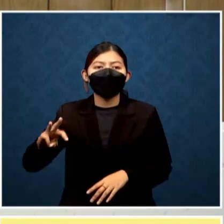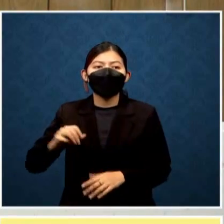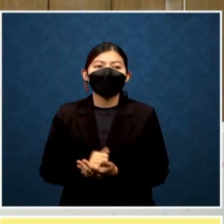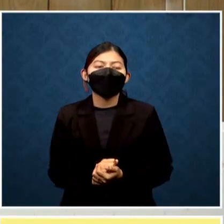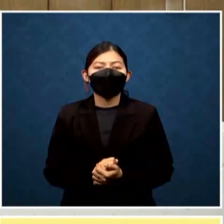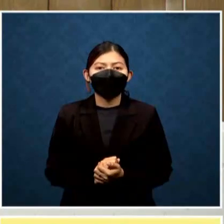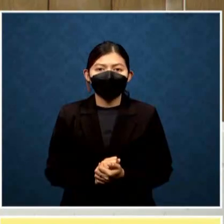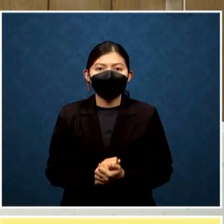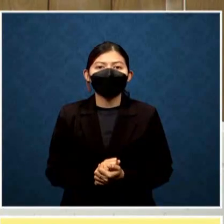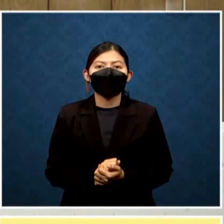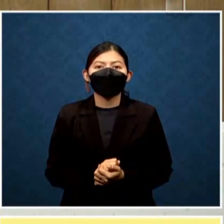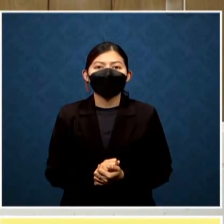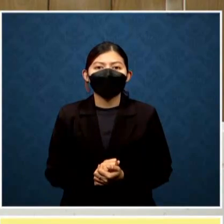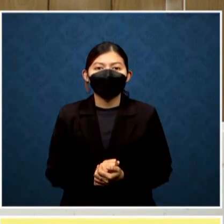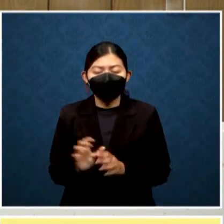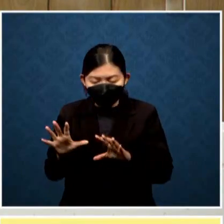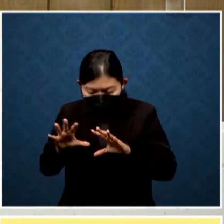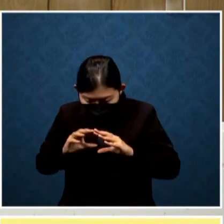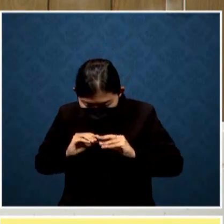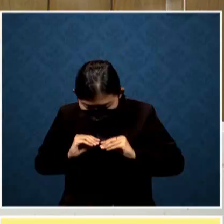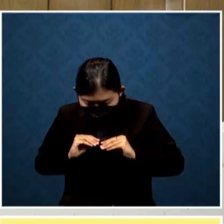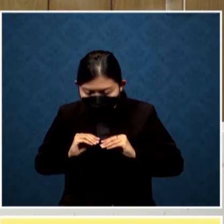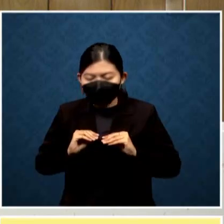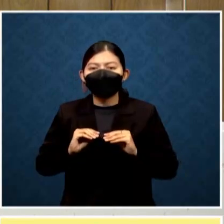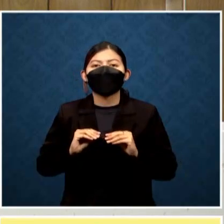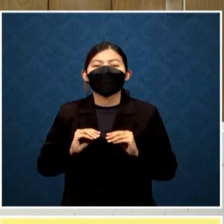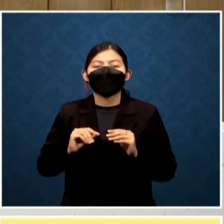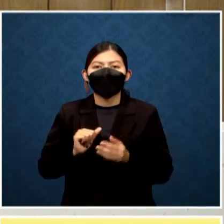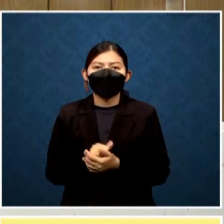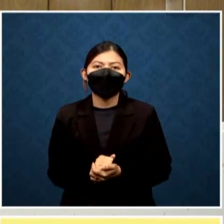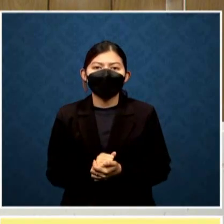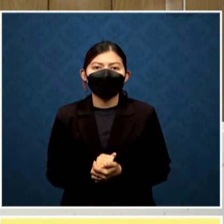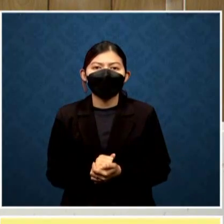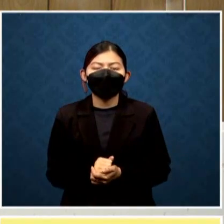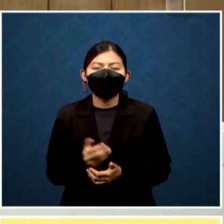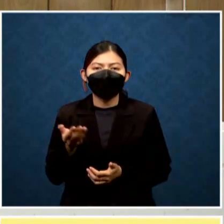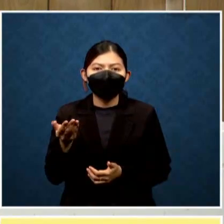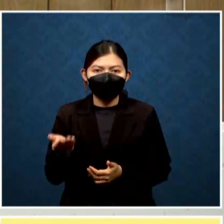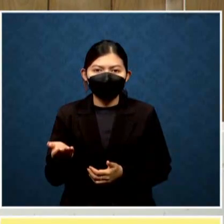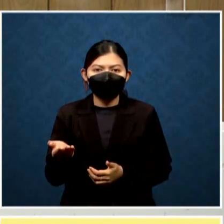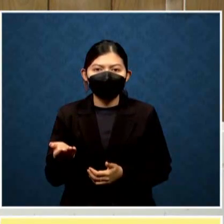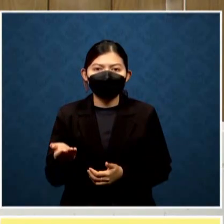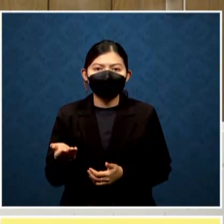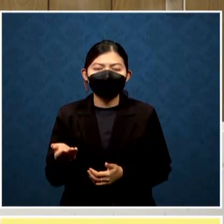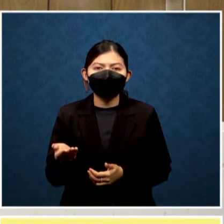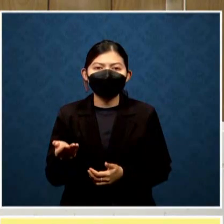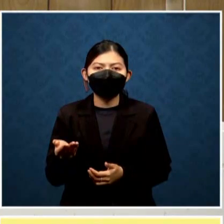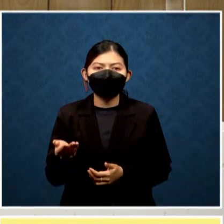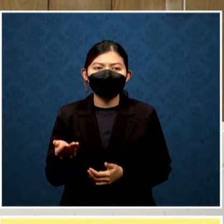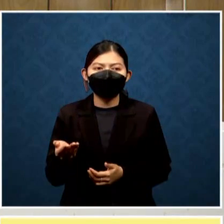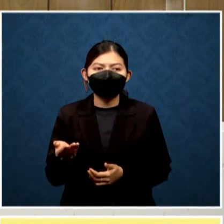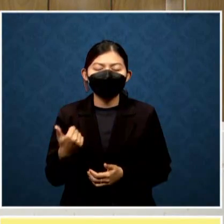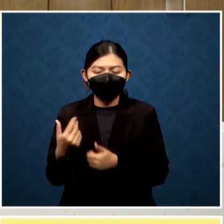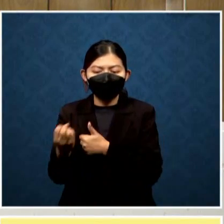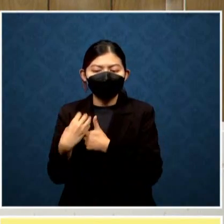ครับก็คงต้องน้อมรับสิ่งที่ท่านได้กรุณาใ ค